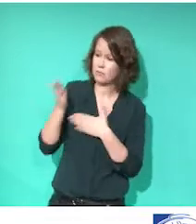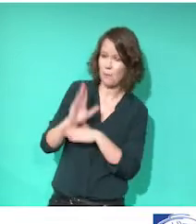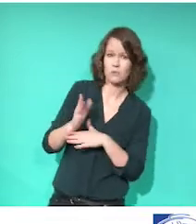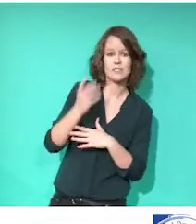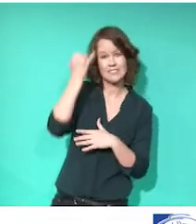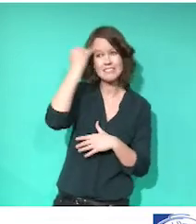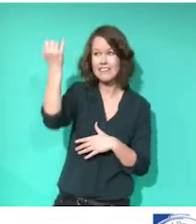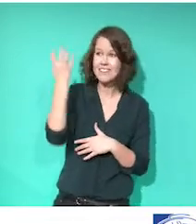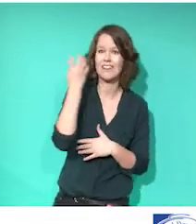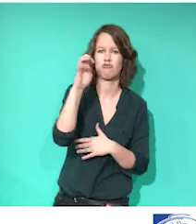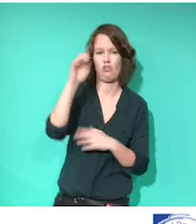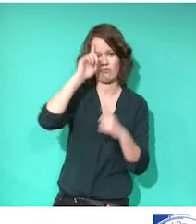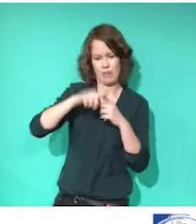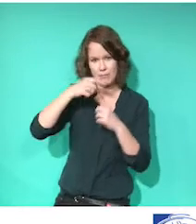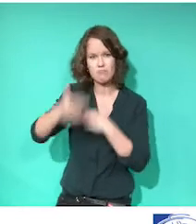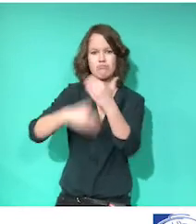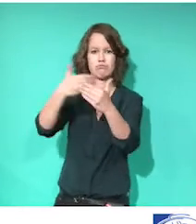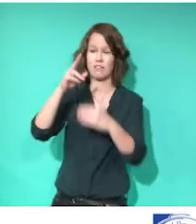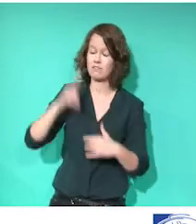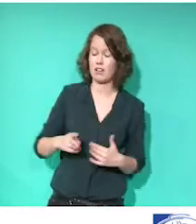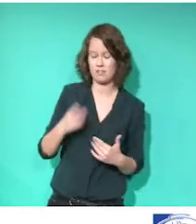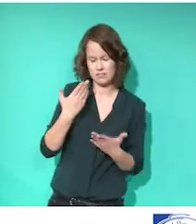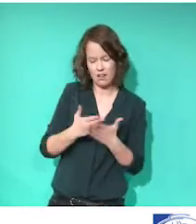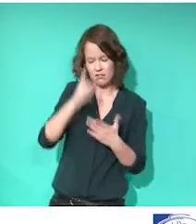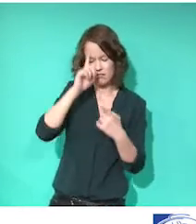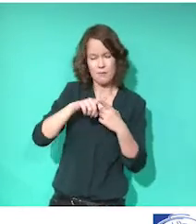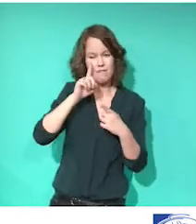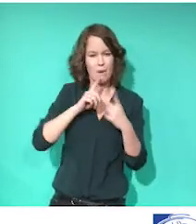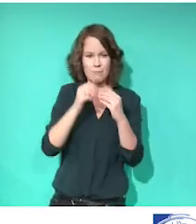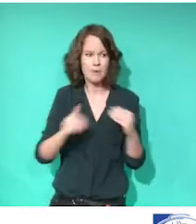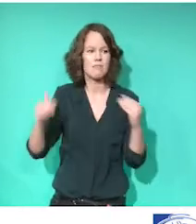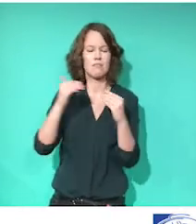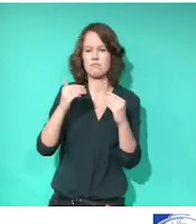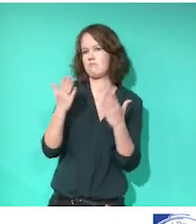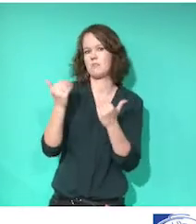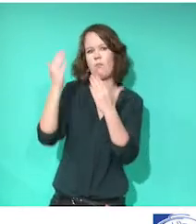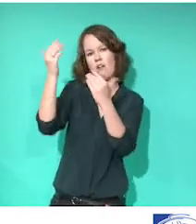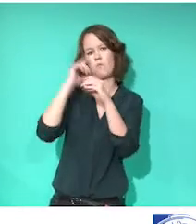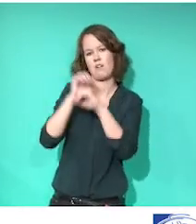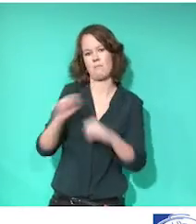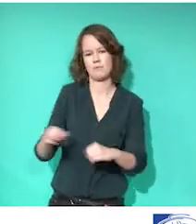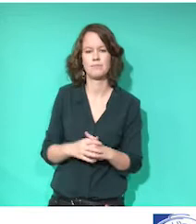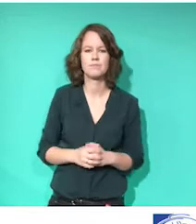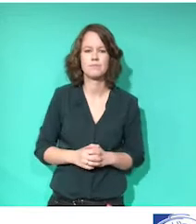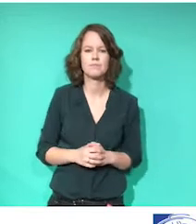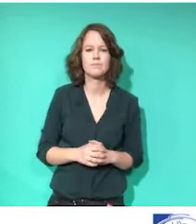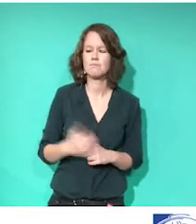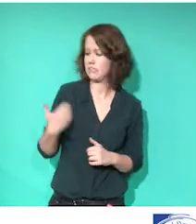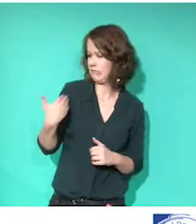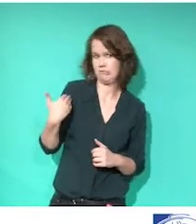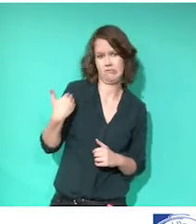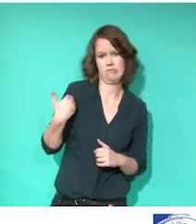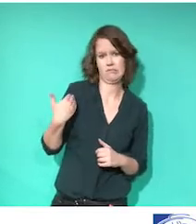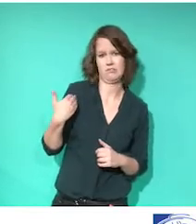un merveilleux message d'espoir pour les droits des femmes dans notre pays. Alors que nous proclamions hier, avec des femmes du monde entier,